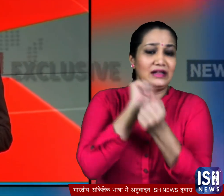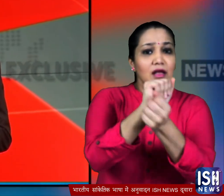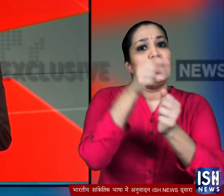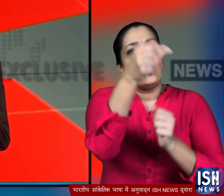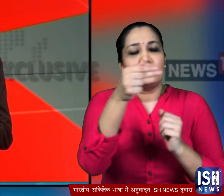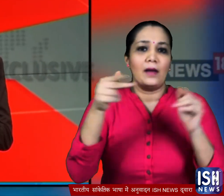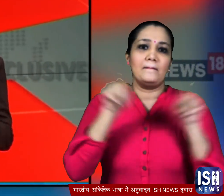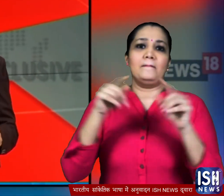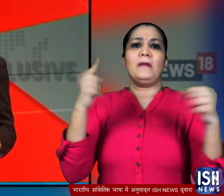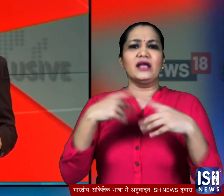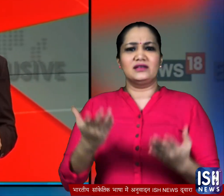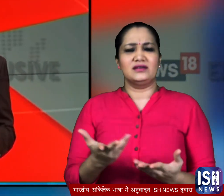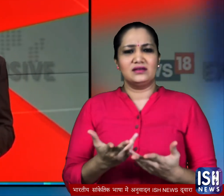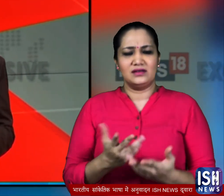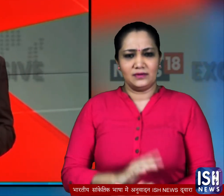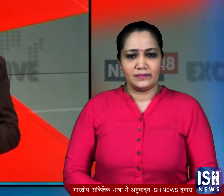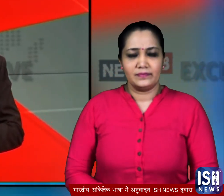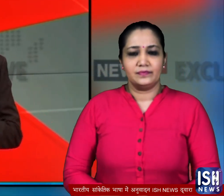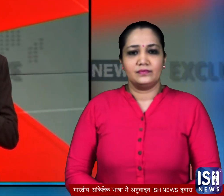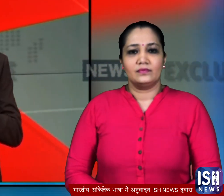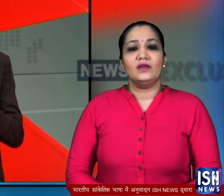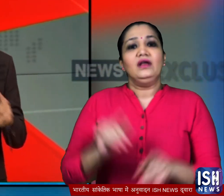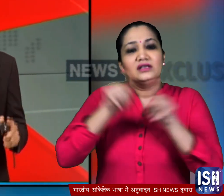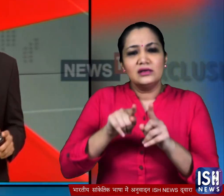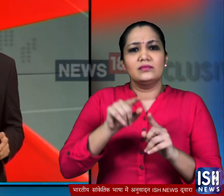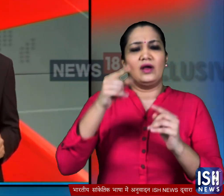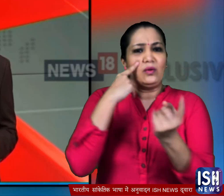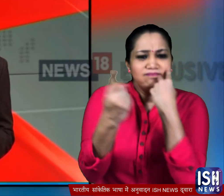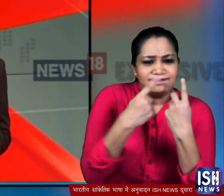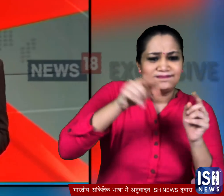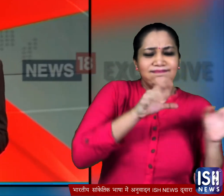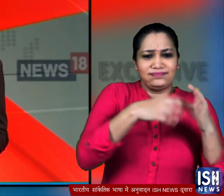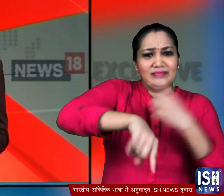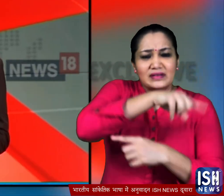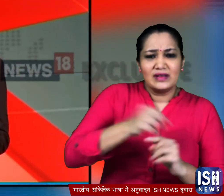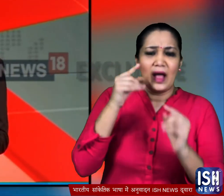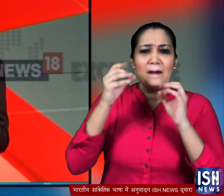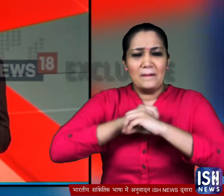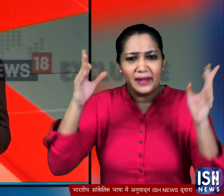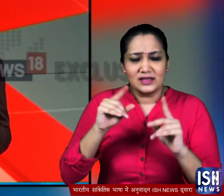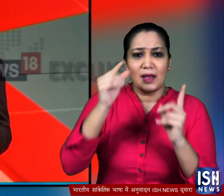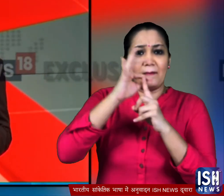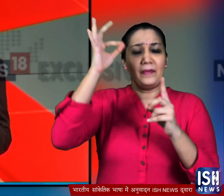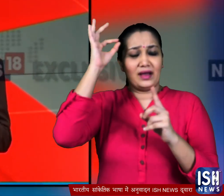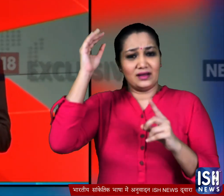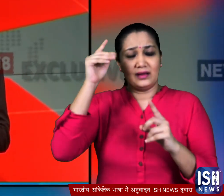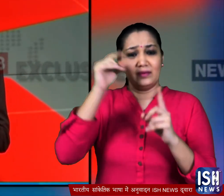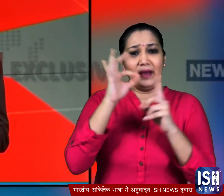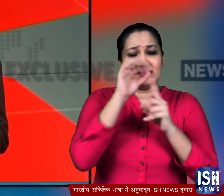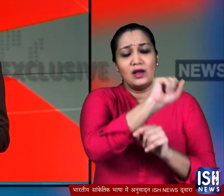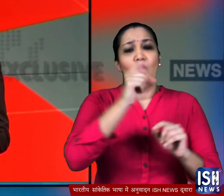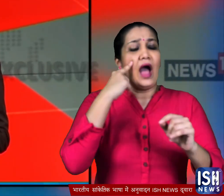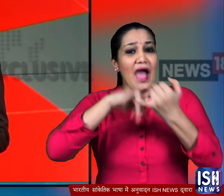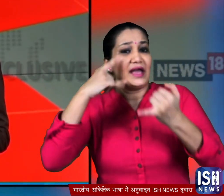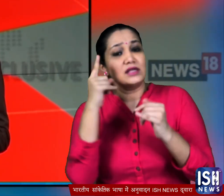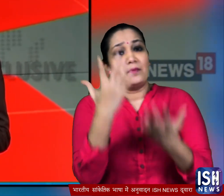पहचान पत्र पर खरीदा गया था, जिसकी वजह से जांच एजेंसियों को ब्लास्ट के पीछे पाकिस्तान की खुफिया एजेंसी ISI